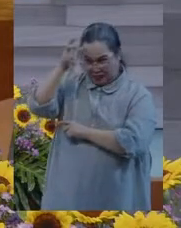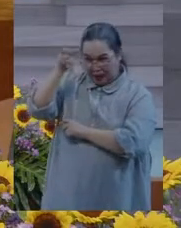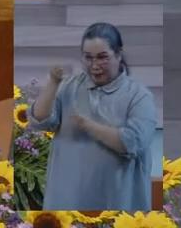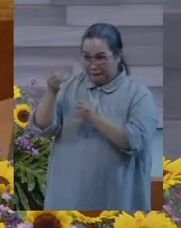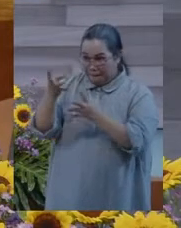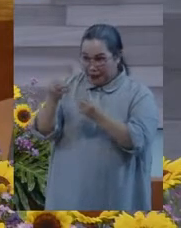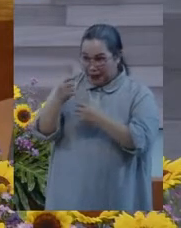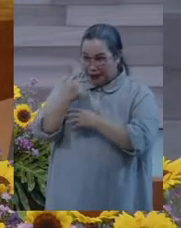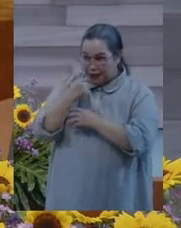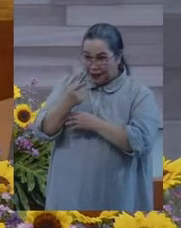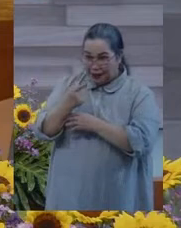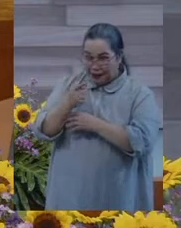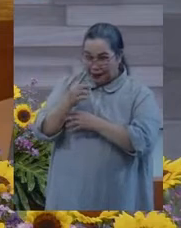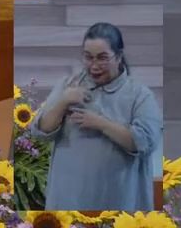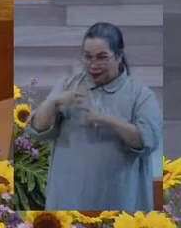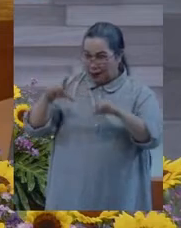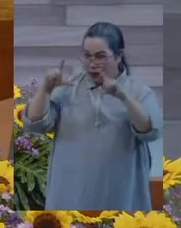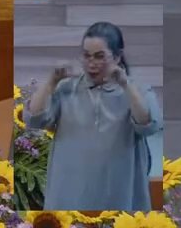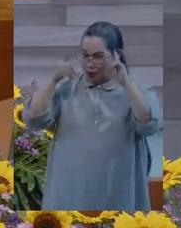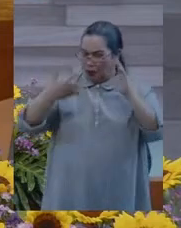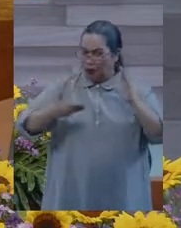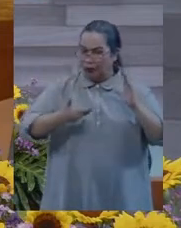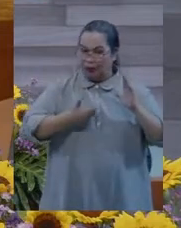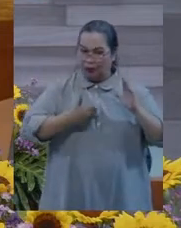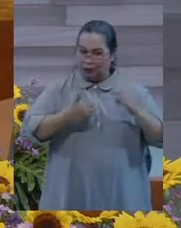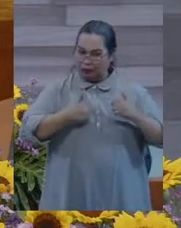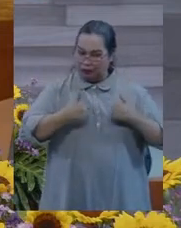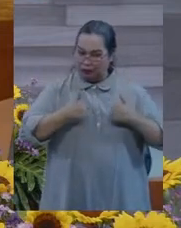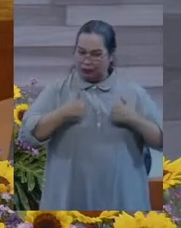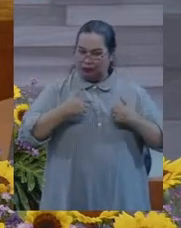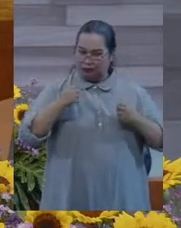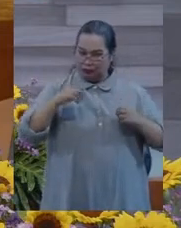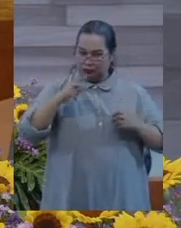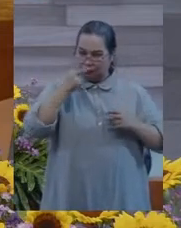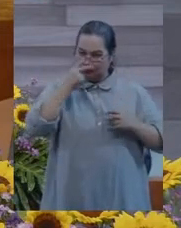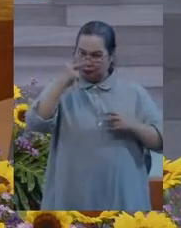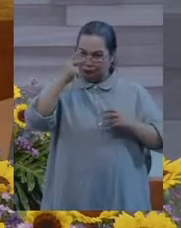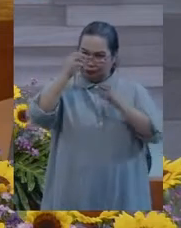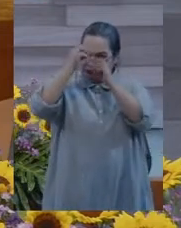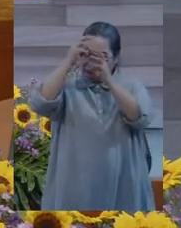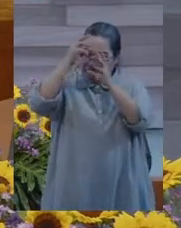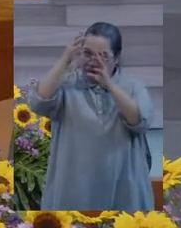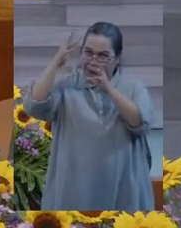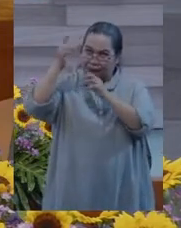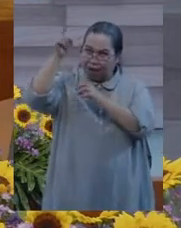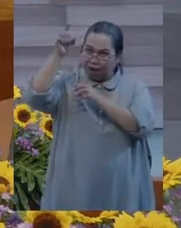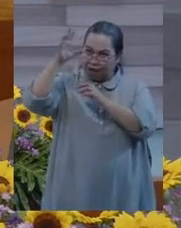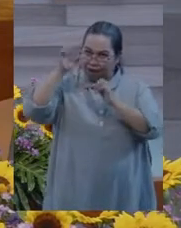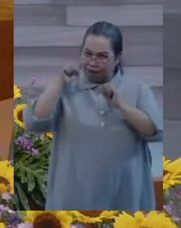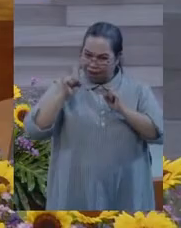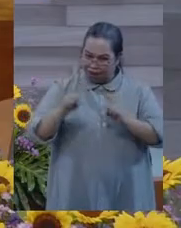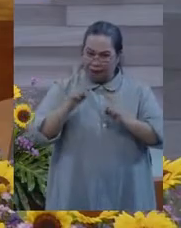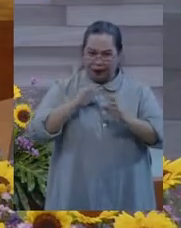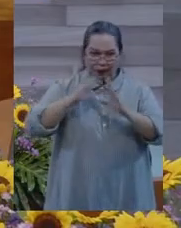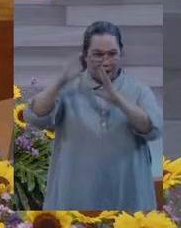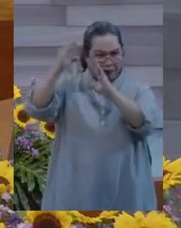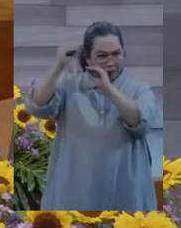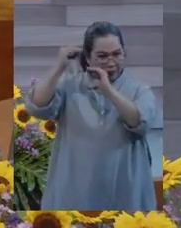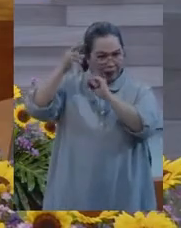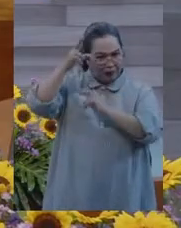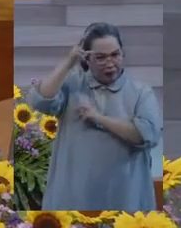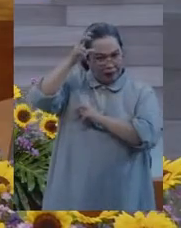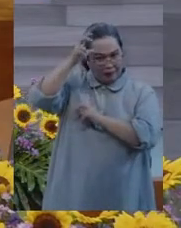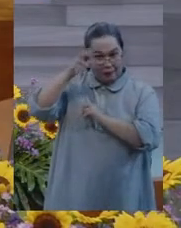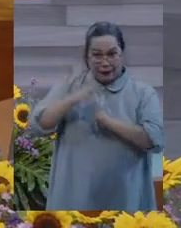nagsasabi at sila'y sumisikat na kami nakakakita ng mga pangitain mula sa Diyos at kami kaya namin kausapin ang mga